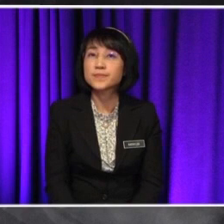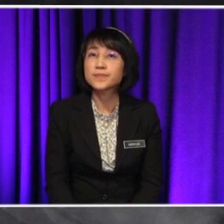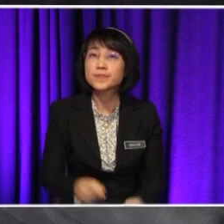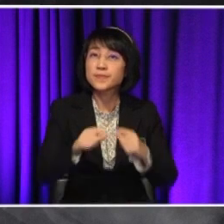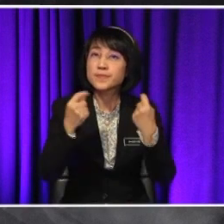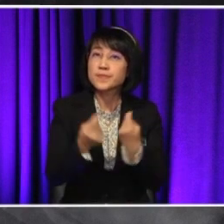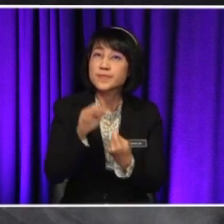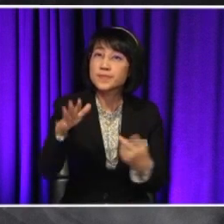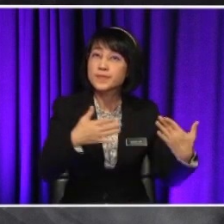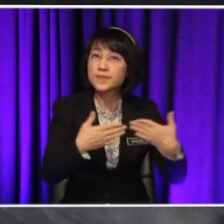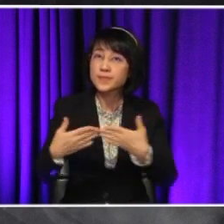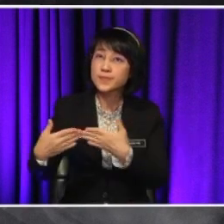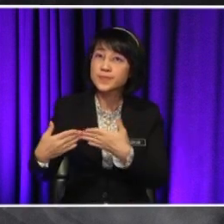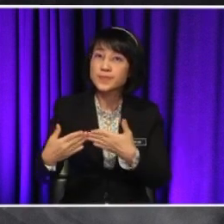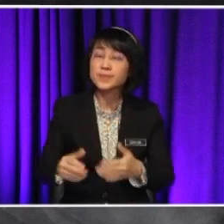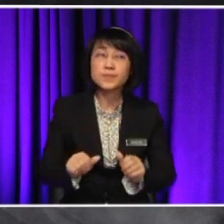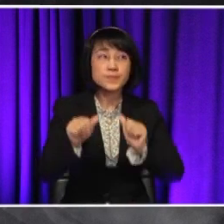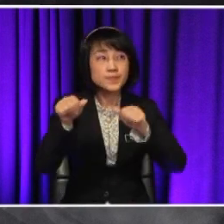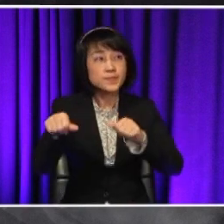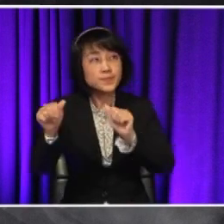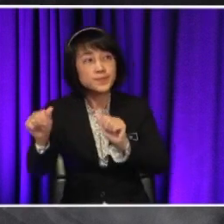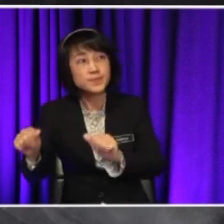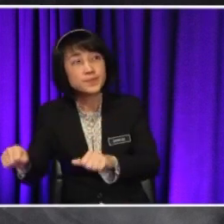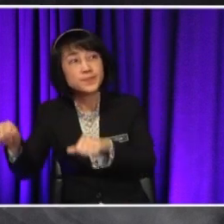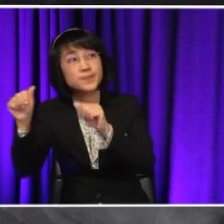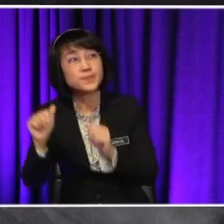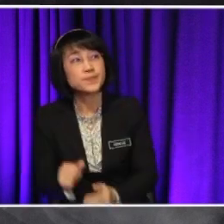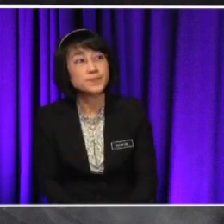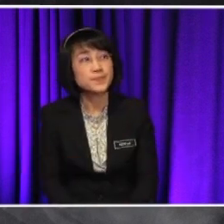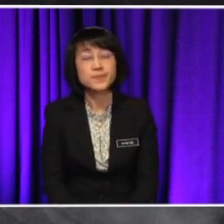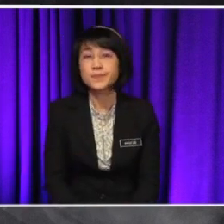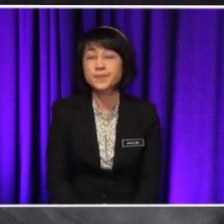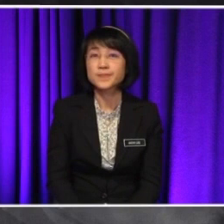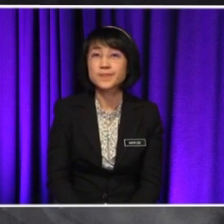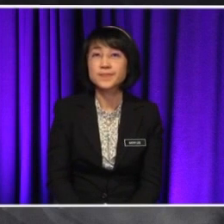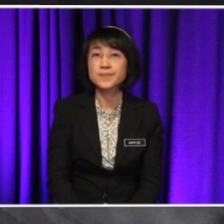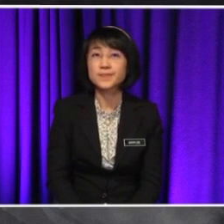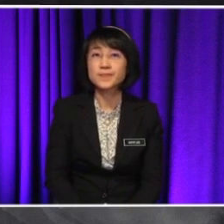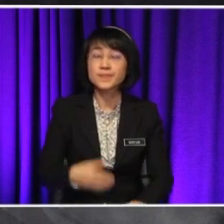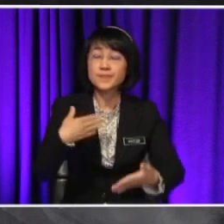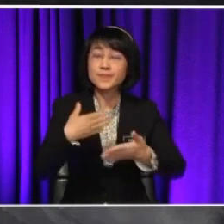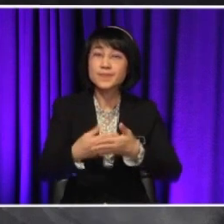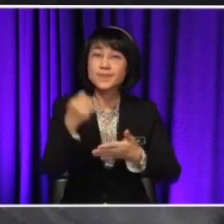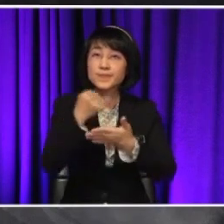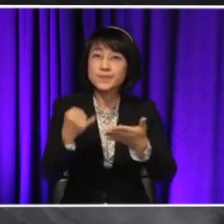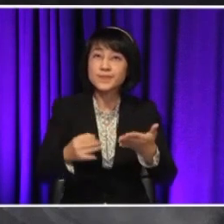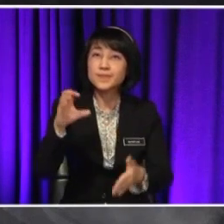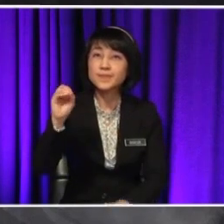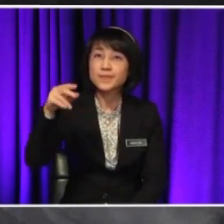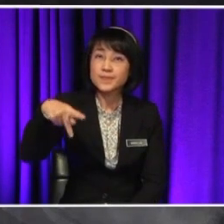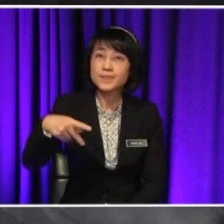daripada aliran Fauvisme hingga ke seni op. Sama. Okey, macam tadi cik cakap, setiap aliran